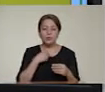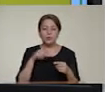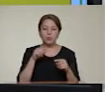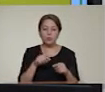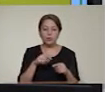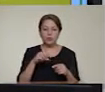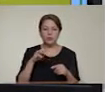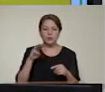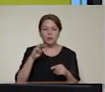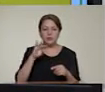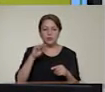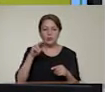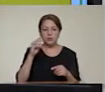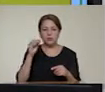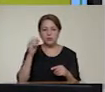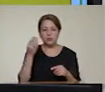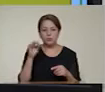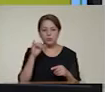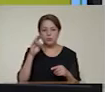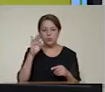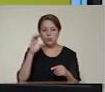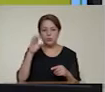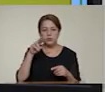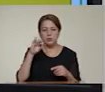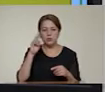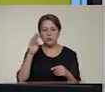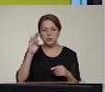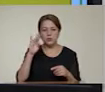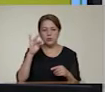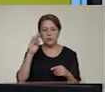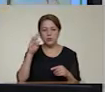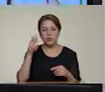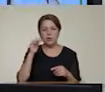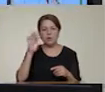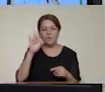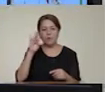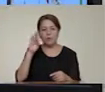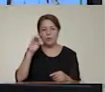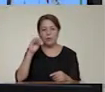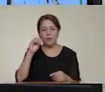ular tilshunoslikning fonetika bo'limida o'rganilar ekan.